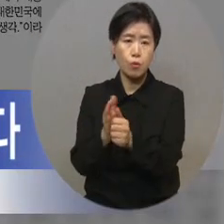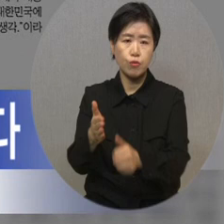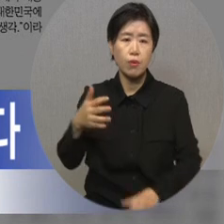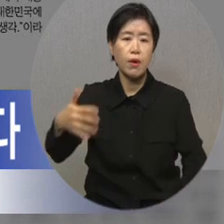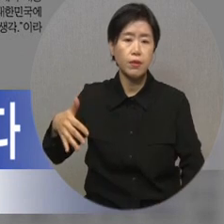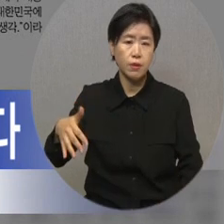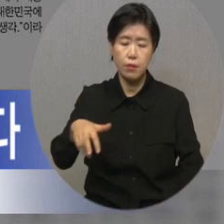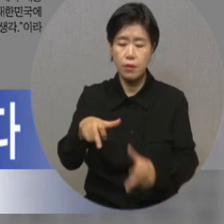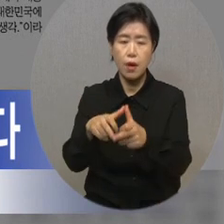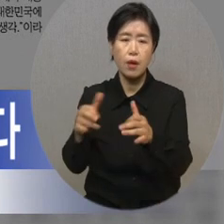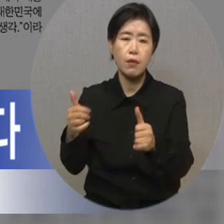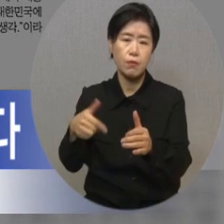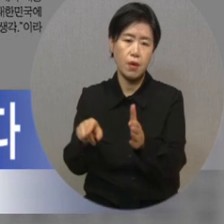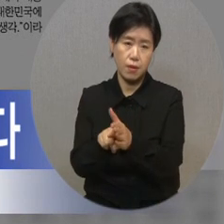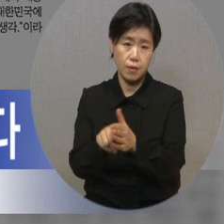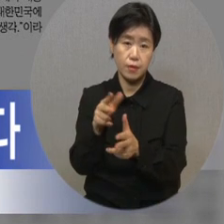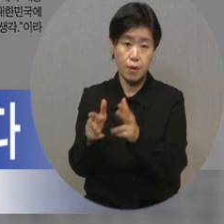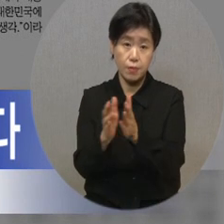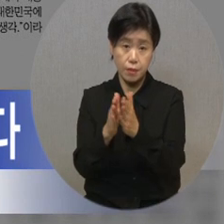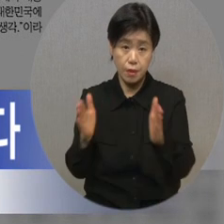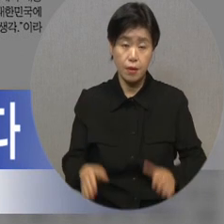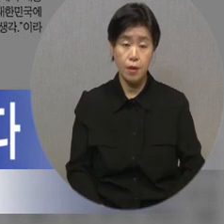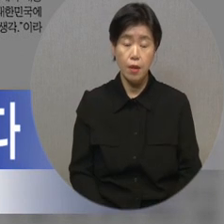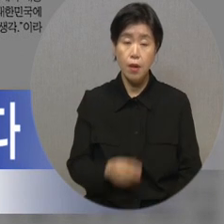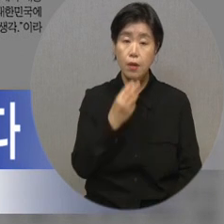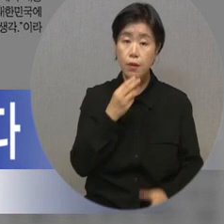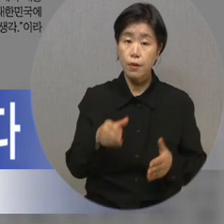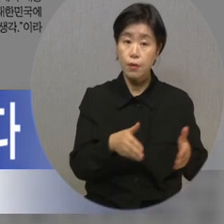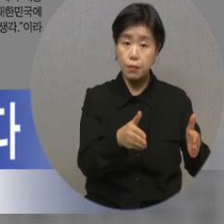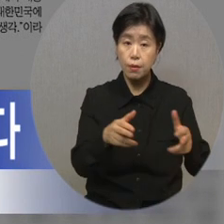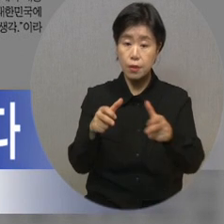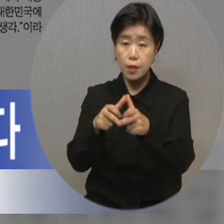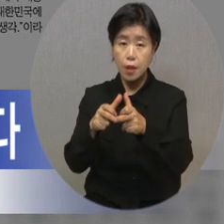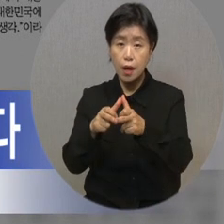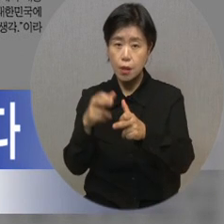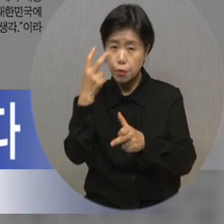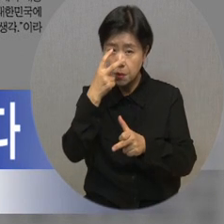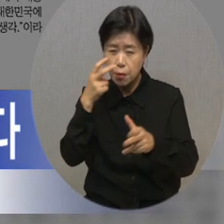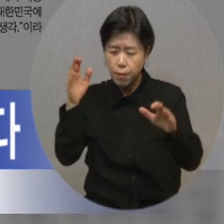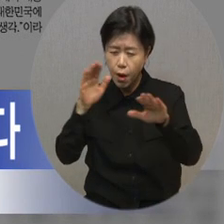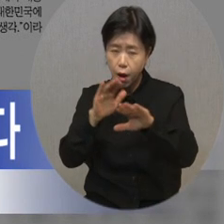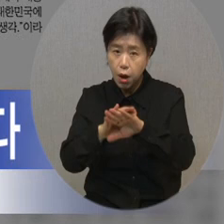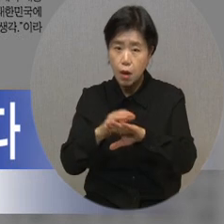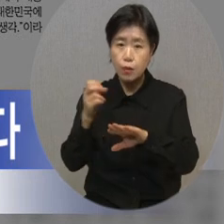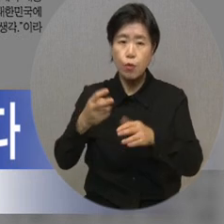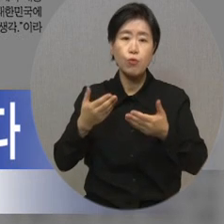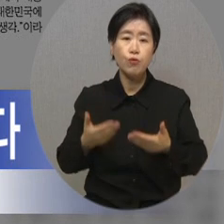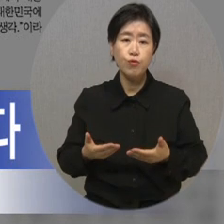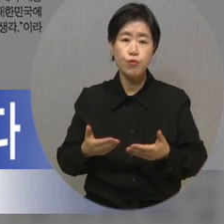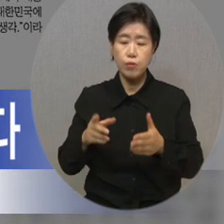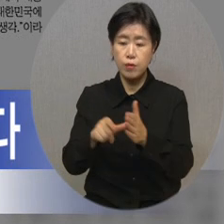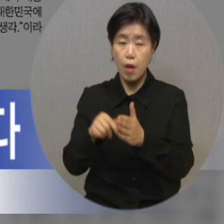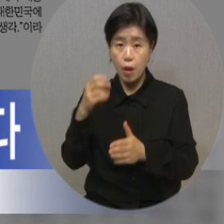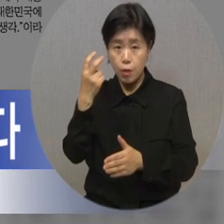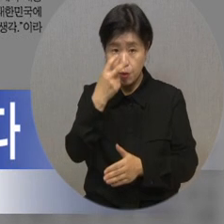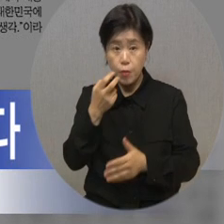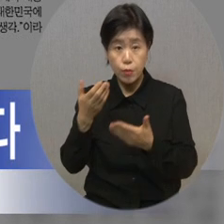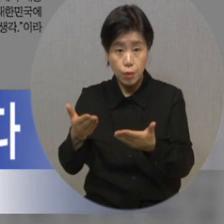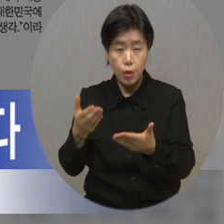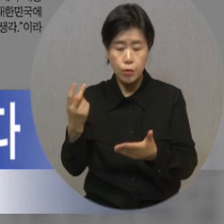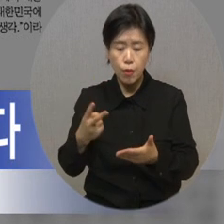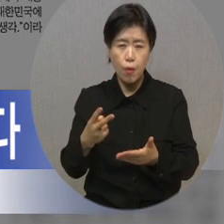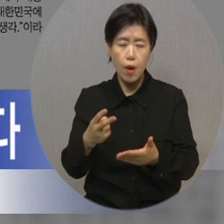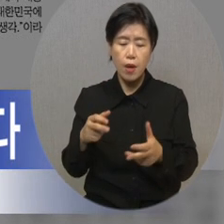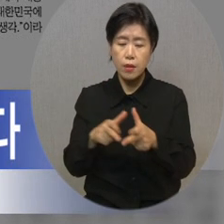장애인들을 위한 사업입니다 경기도는 장애 돌봄 야간 휴일 프로그램 운영과 최중증 장애인 맞춤돌봄